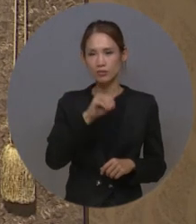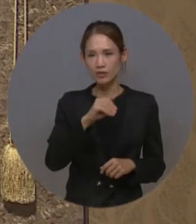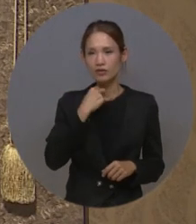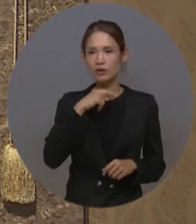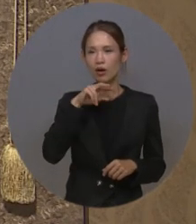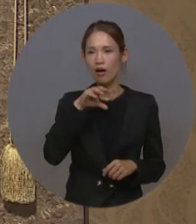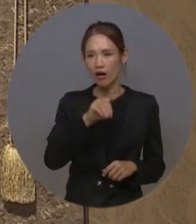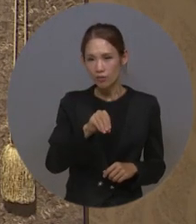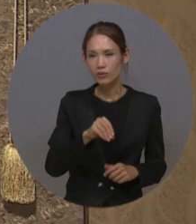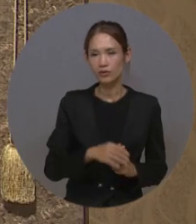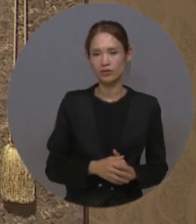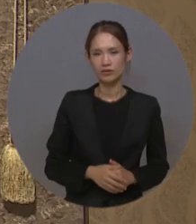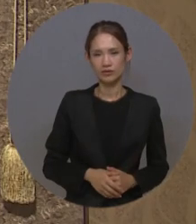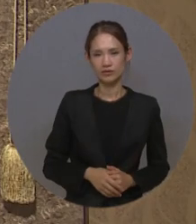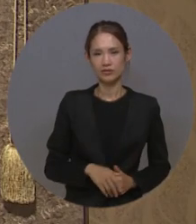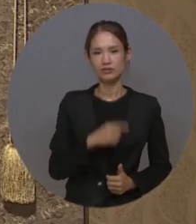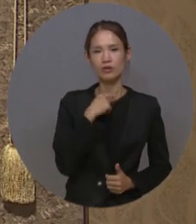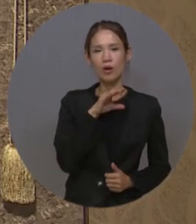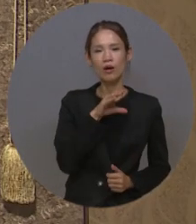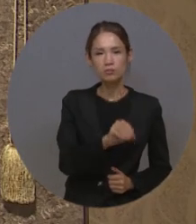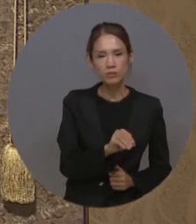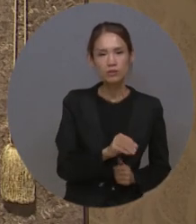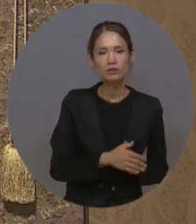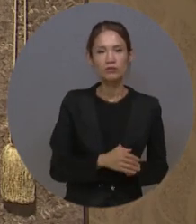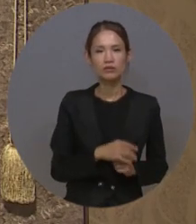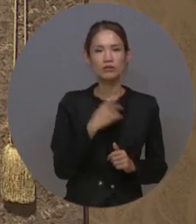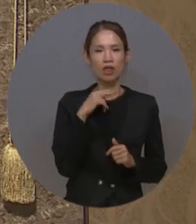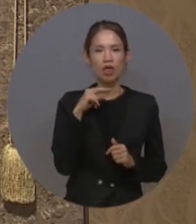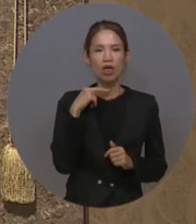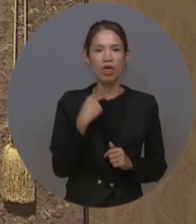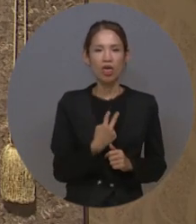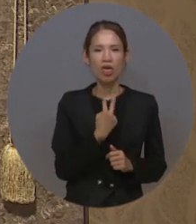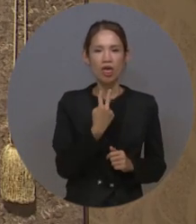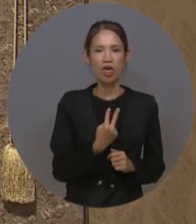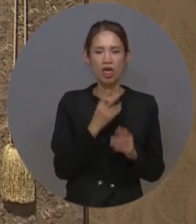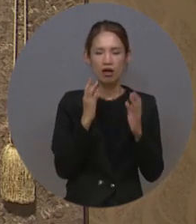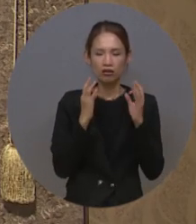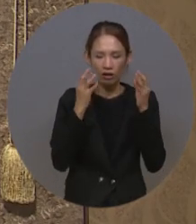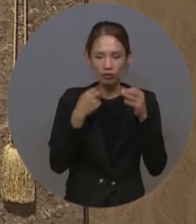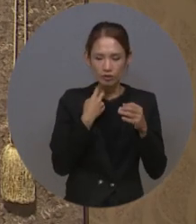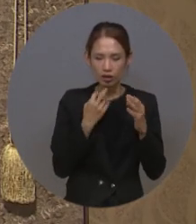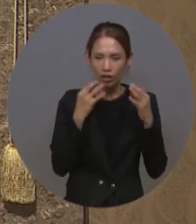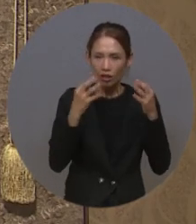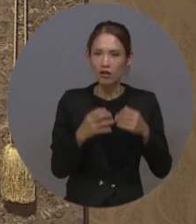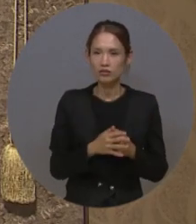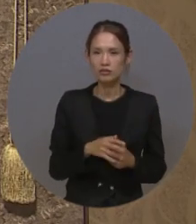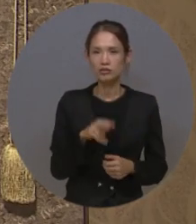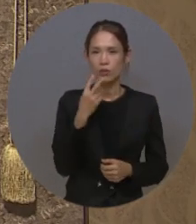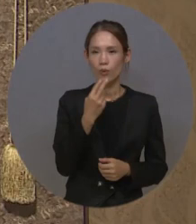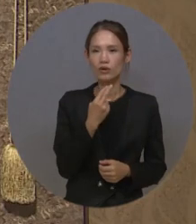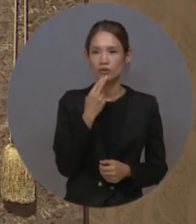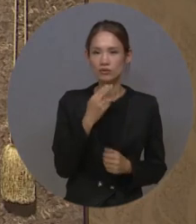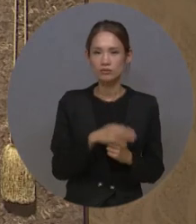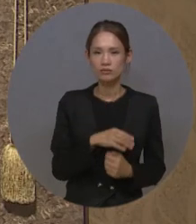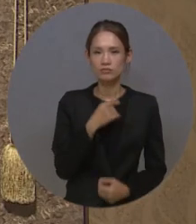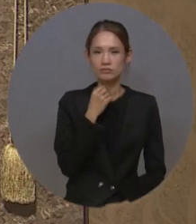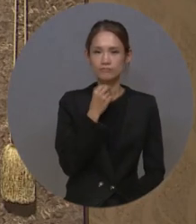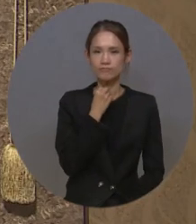네. 막 숨이 끊어질 것 같은데. 숨이 겨우겨우 들어가죠. 예. 무호흡은 아주 조용하죠.